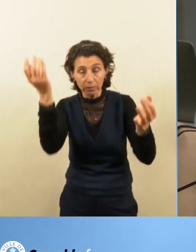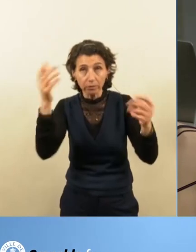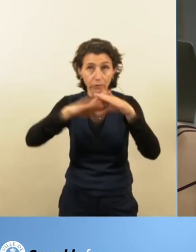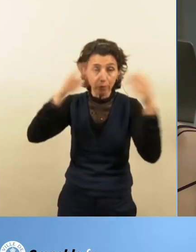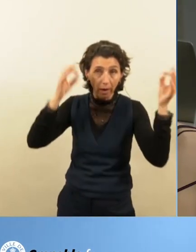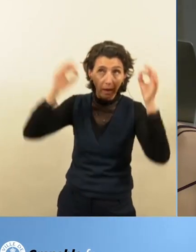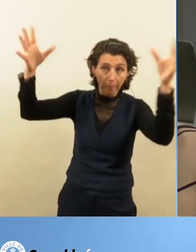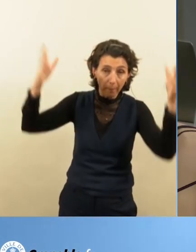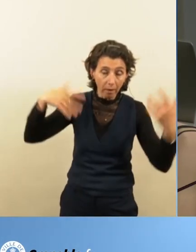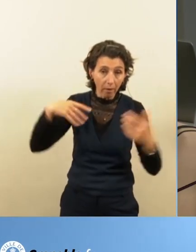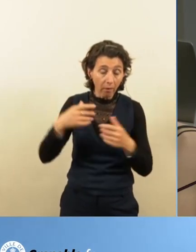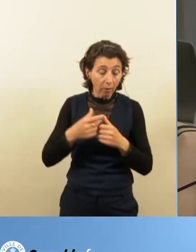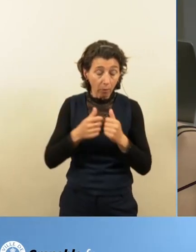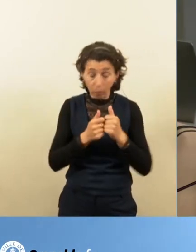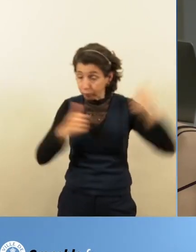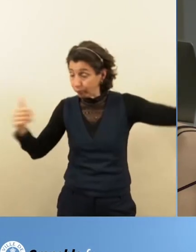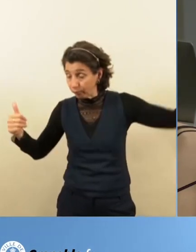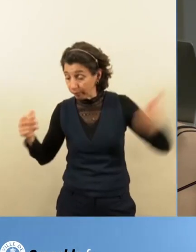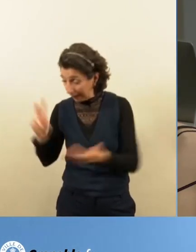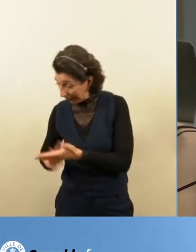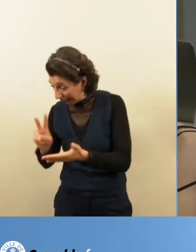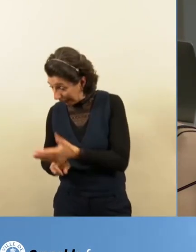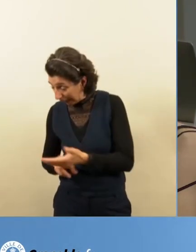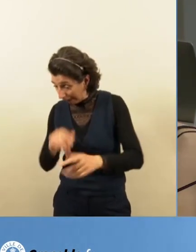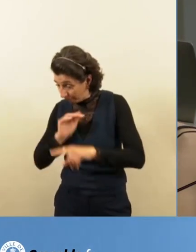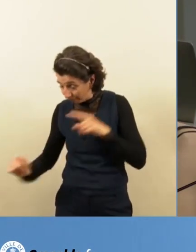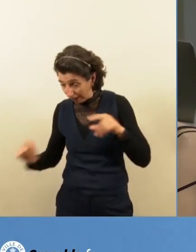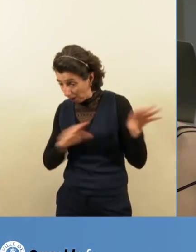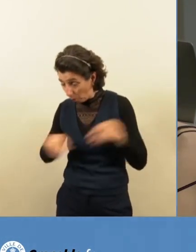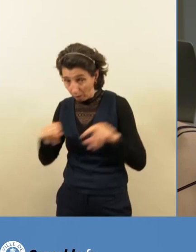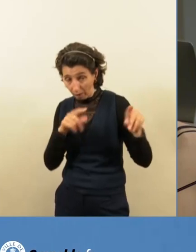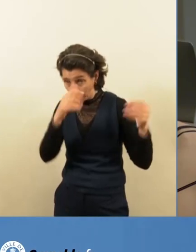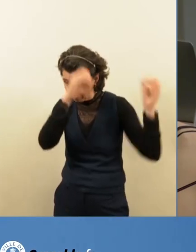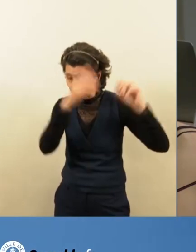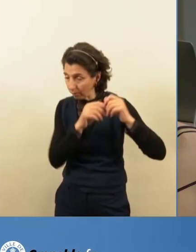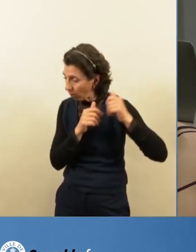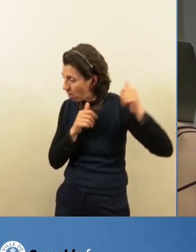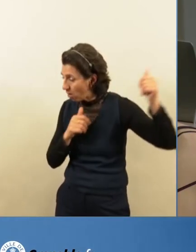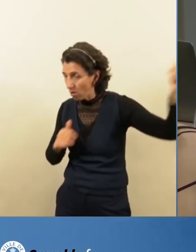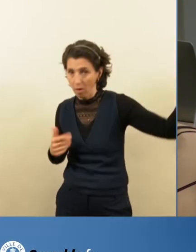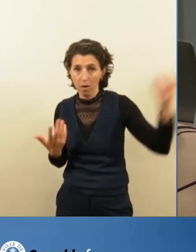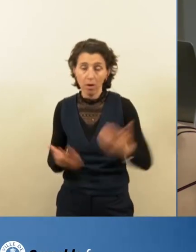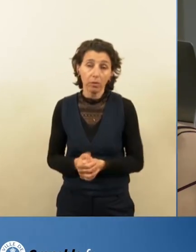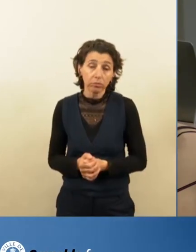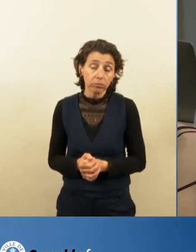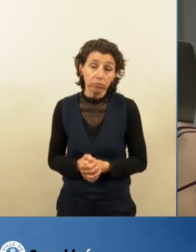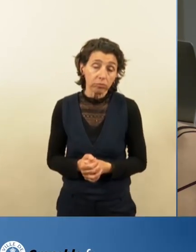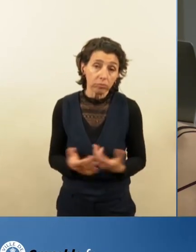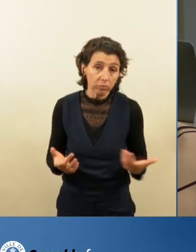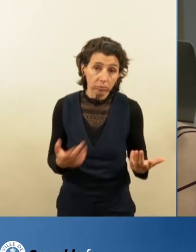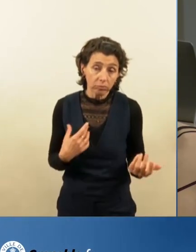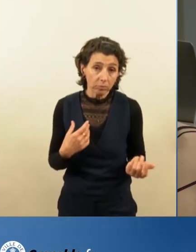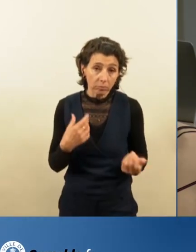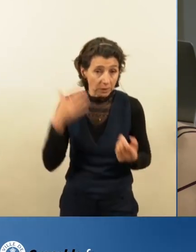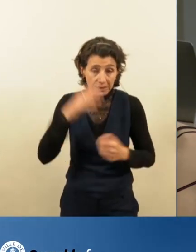loin du fer du concret il est vraiment plus facile d'être systématiquement